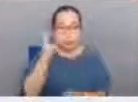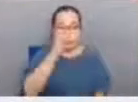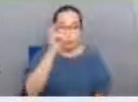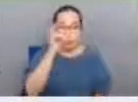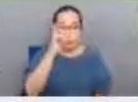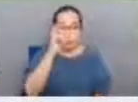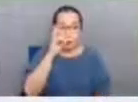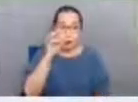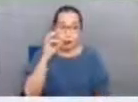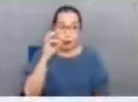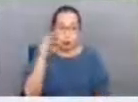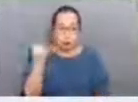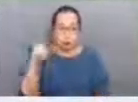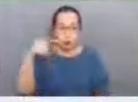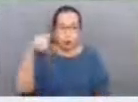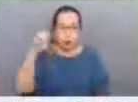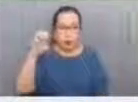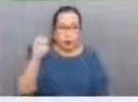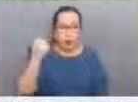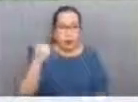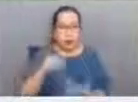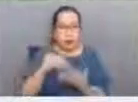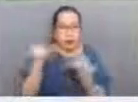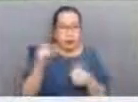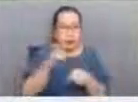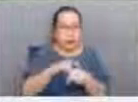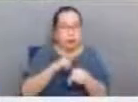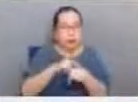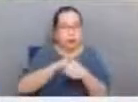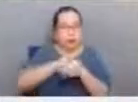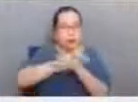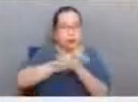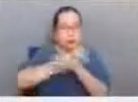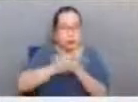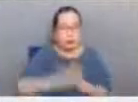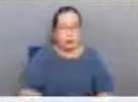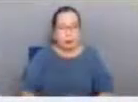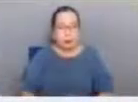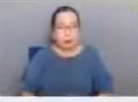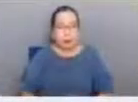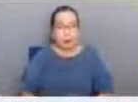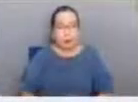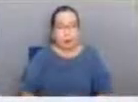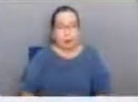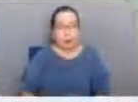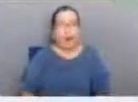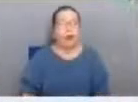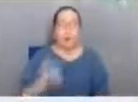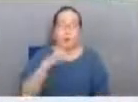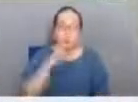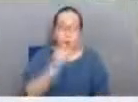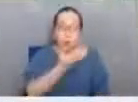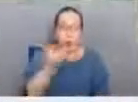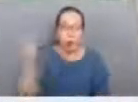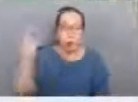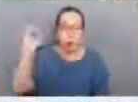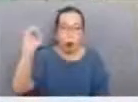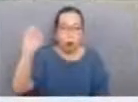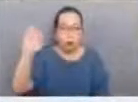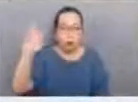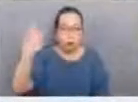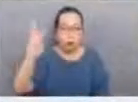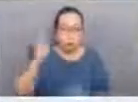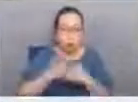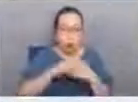o sa anumang pong sangay ng POA. Kayo po ay diretso na sa airport. Meron po kaming tinatawag na Labor Assistance